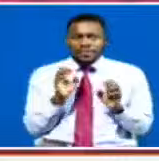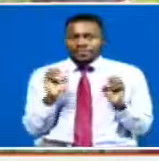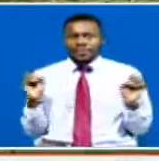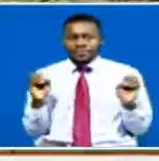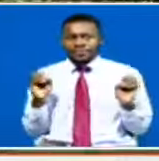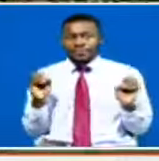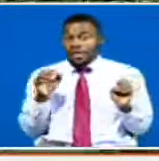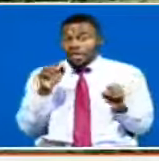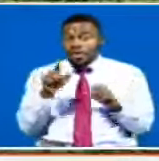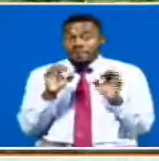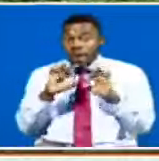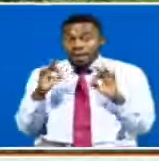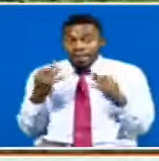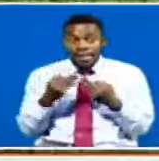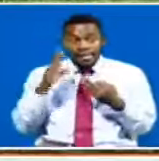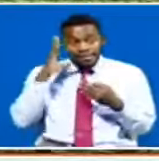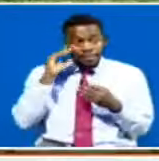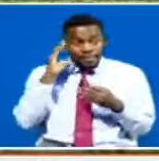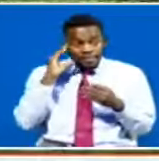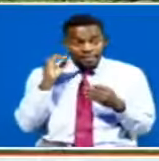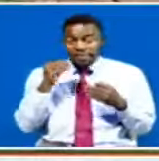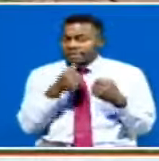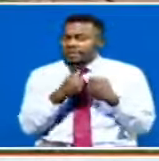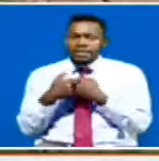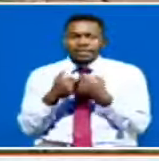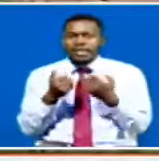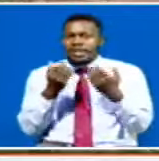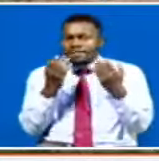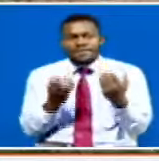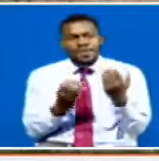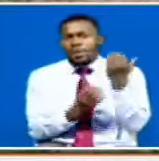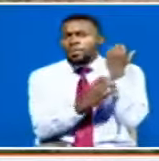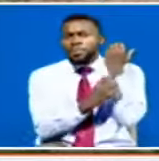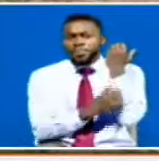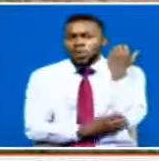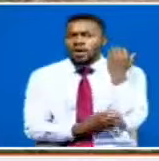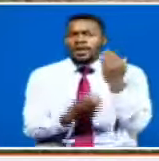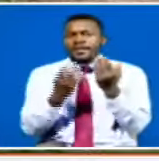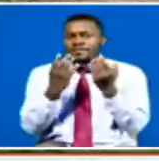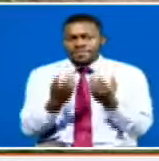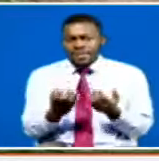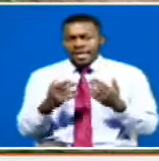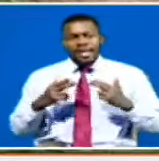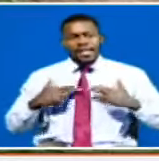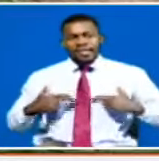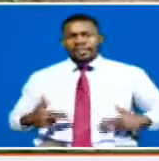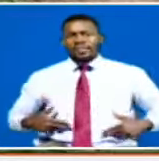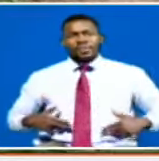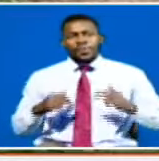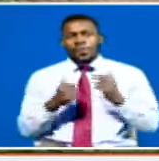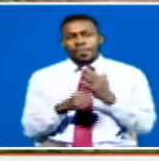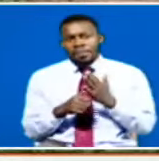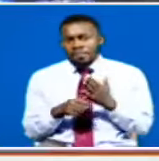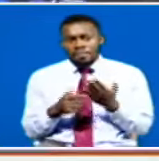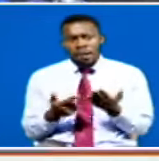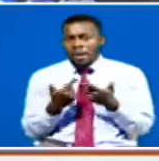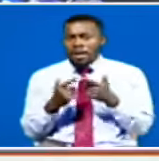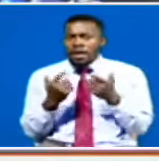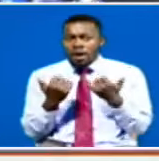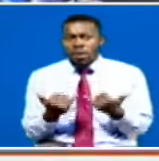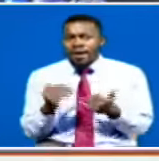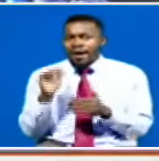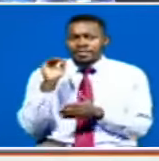na changamoto mbalimbali na umaskini, na Mwambua kuendelea kudhoofika kiafya, na jaribio ya kupata usaidizi kutoka